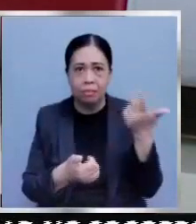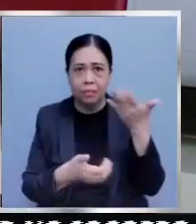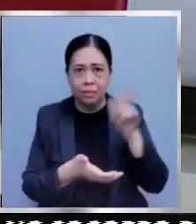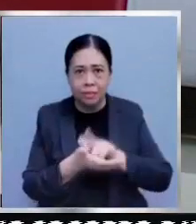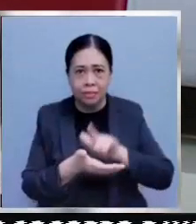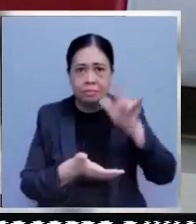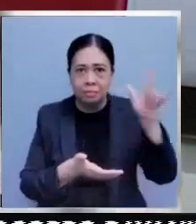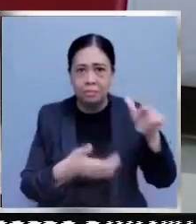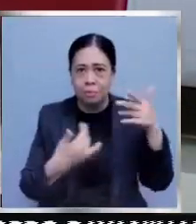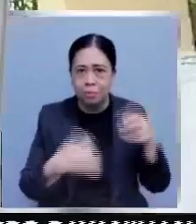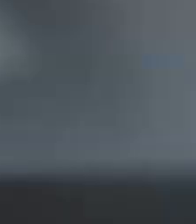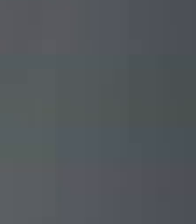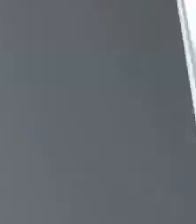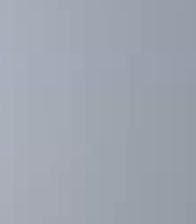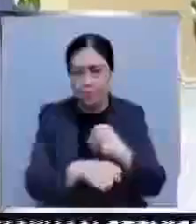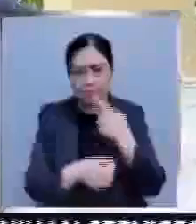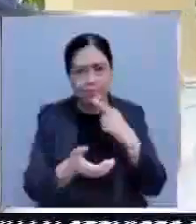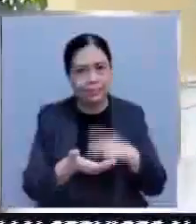si